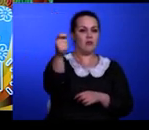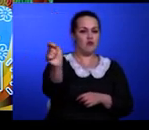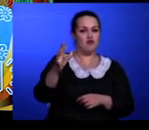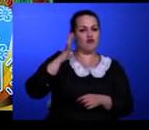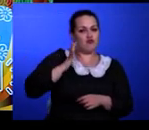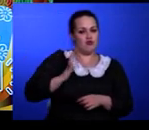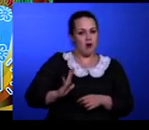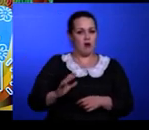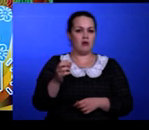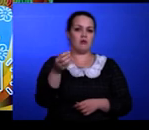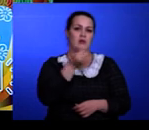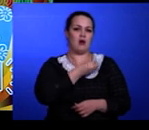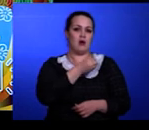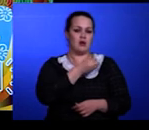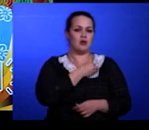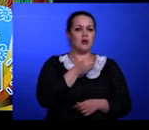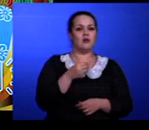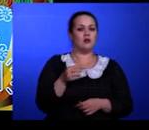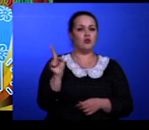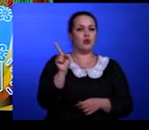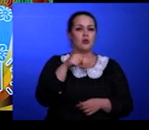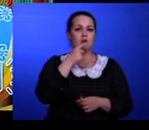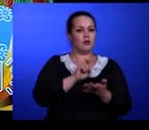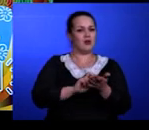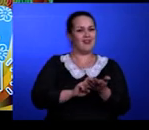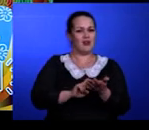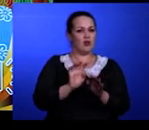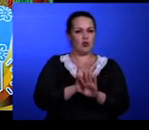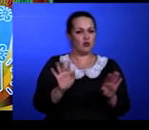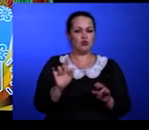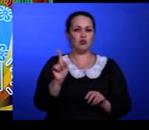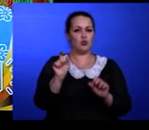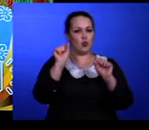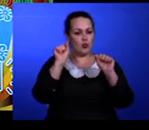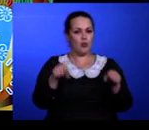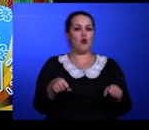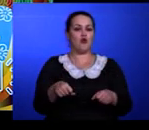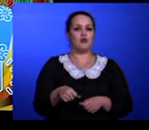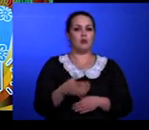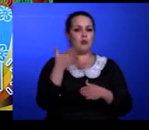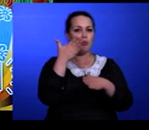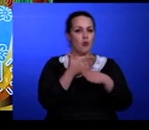хотелось доказать товарищем что он не трус и что на него можно положиться